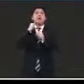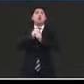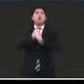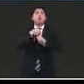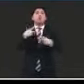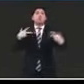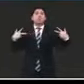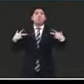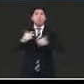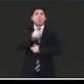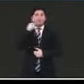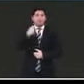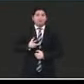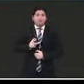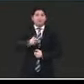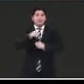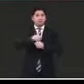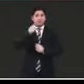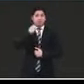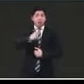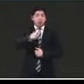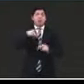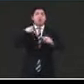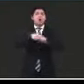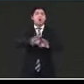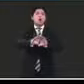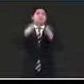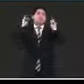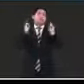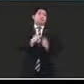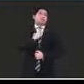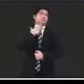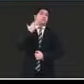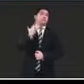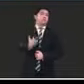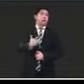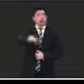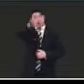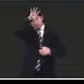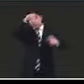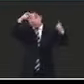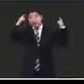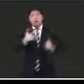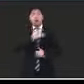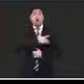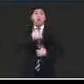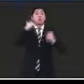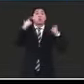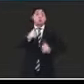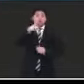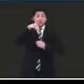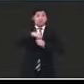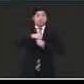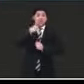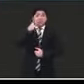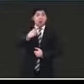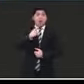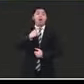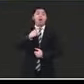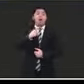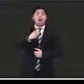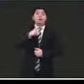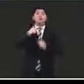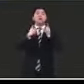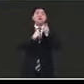metro hattının açılış törenini gerçekleştirdik İstanbul'un Anadolu yakasındaki bilhassa